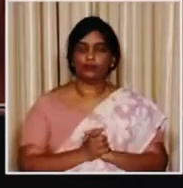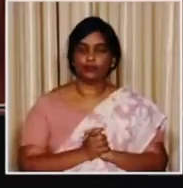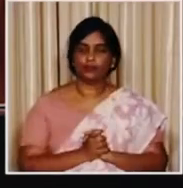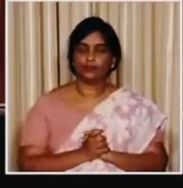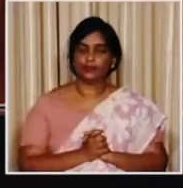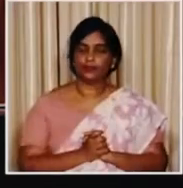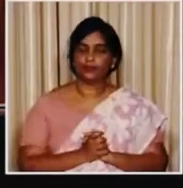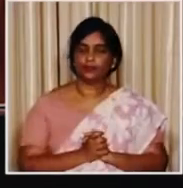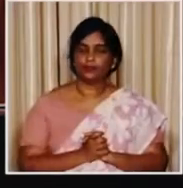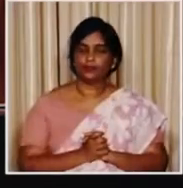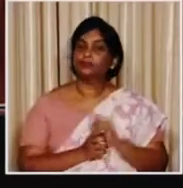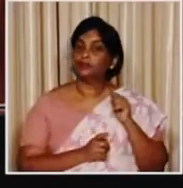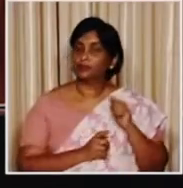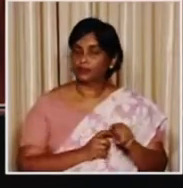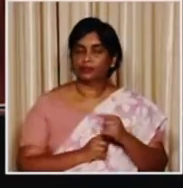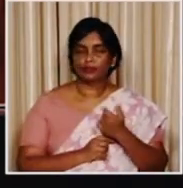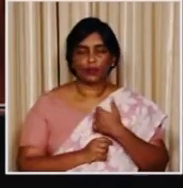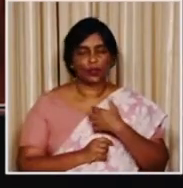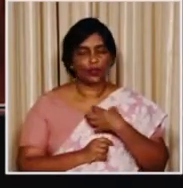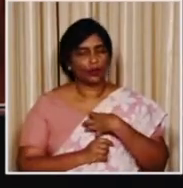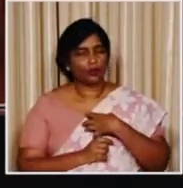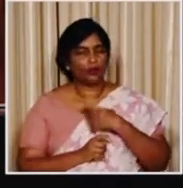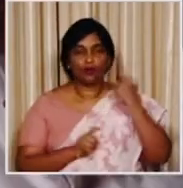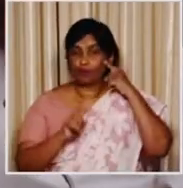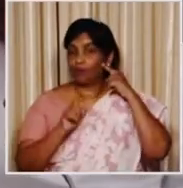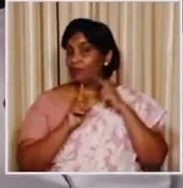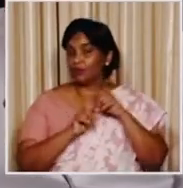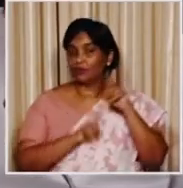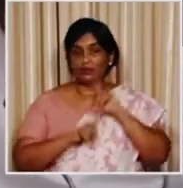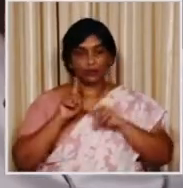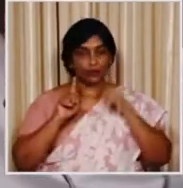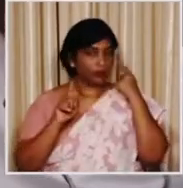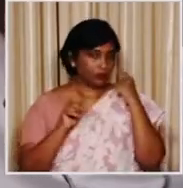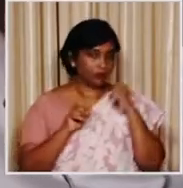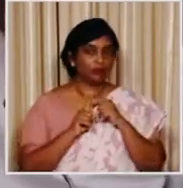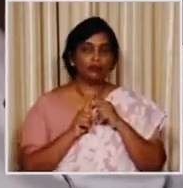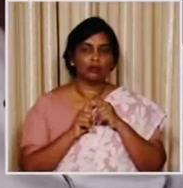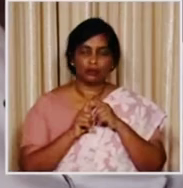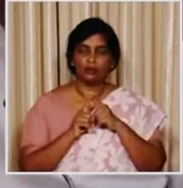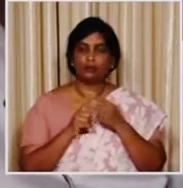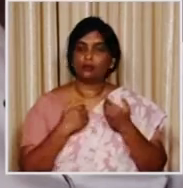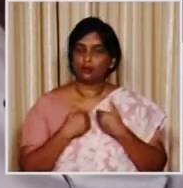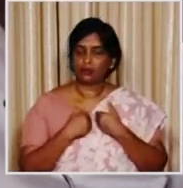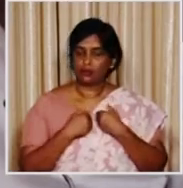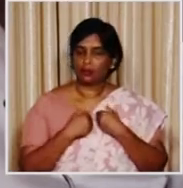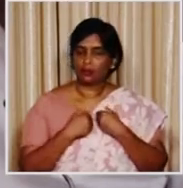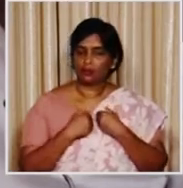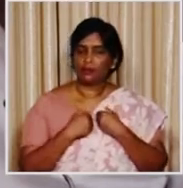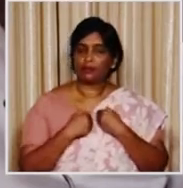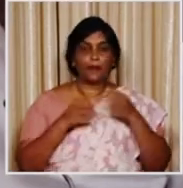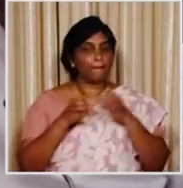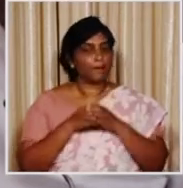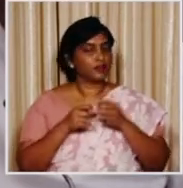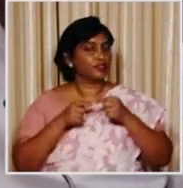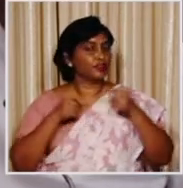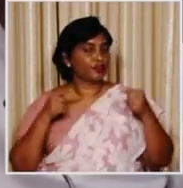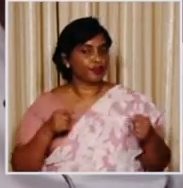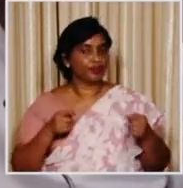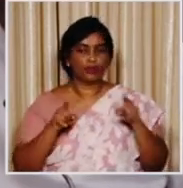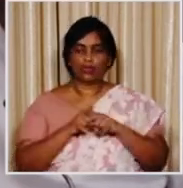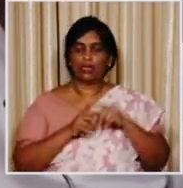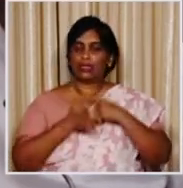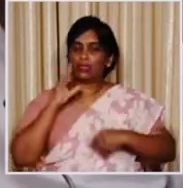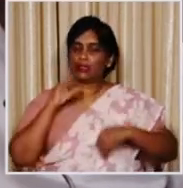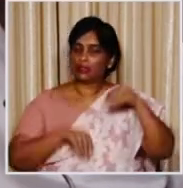එම සංවේදී කාරණාව පිළිබඳව අපි පක්ෂ විපක්ෂව